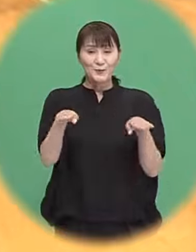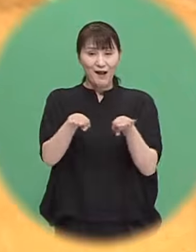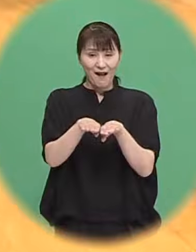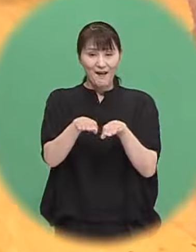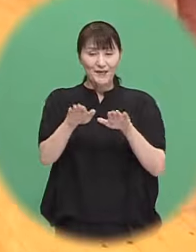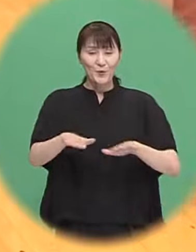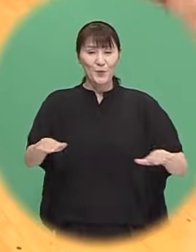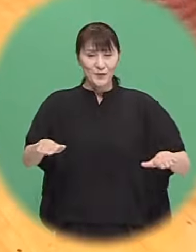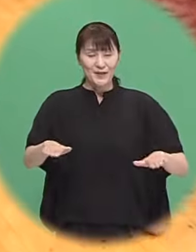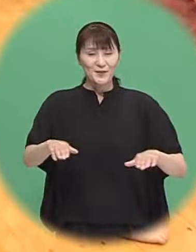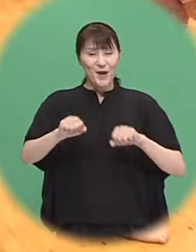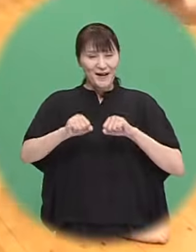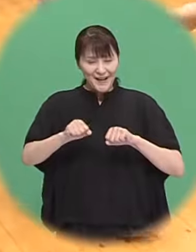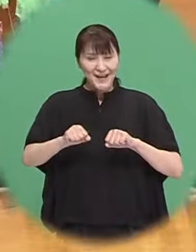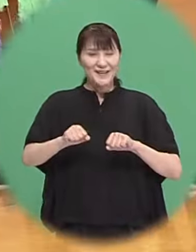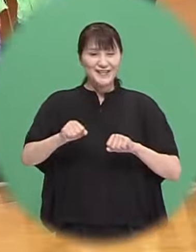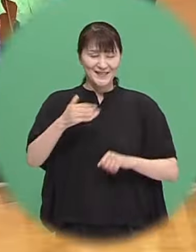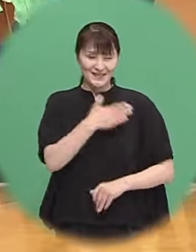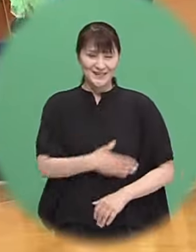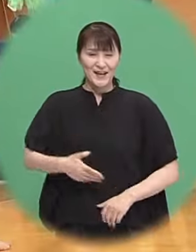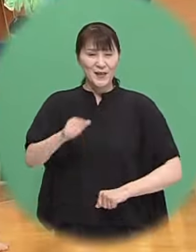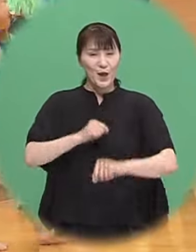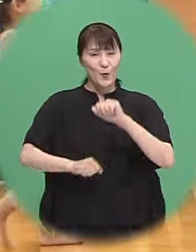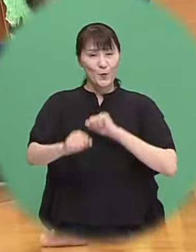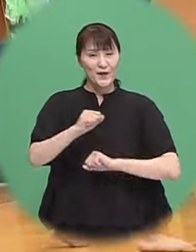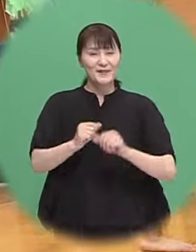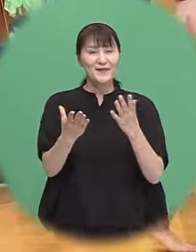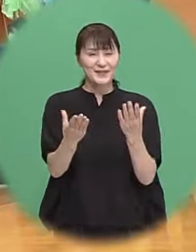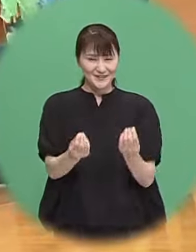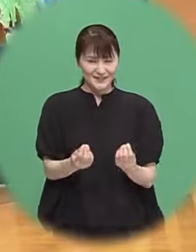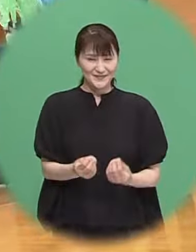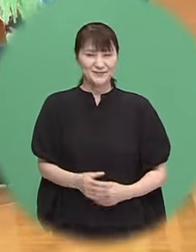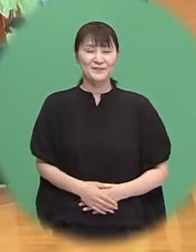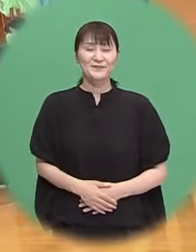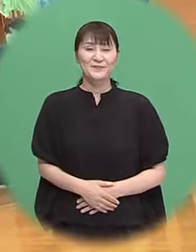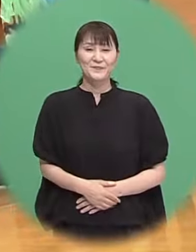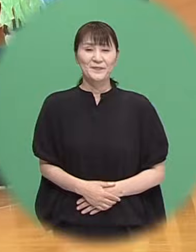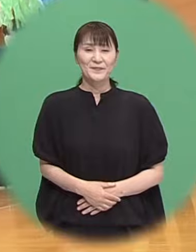子供たちは元気いっぱいに体を動かしました